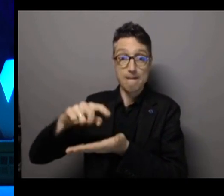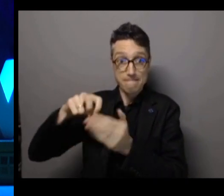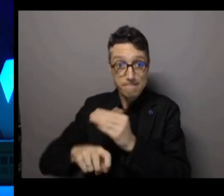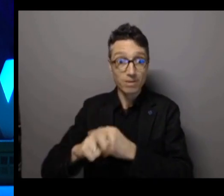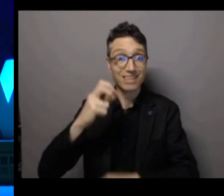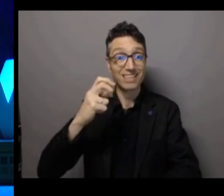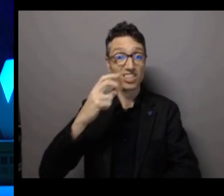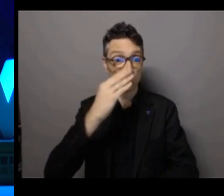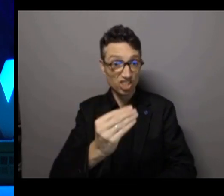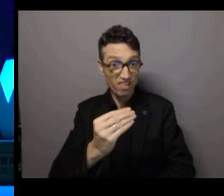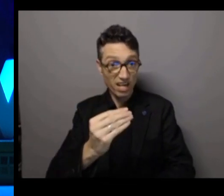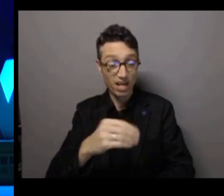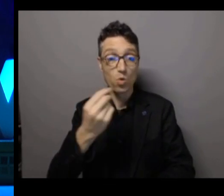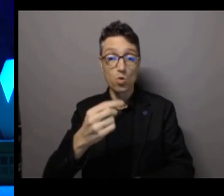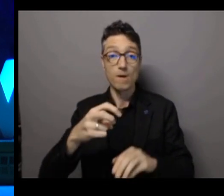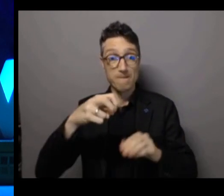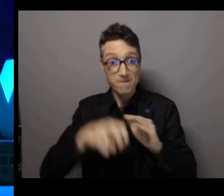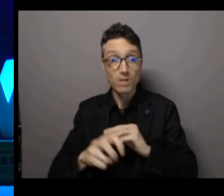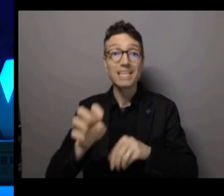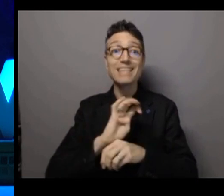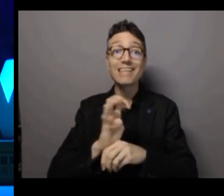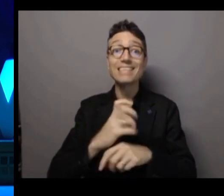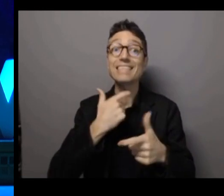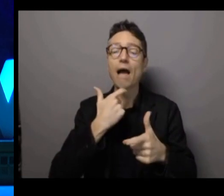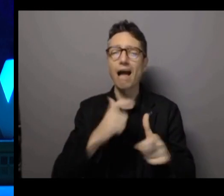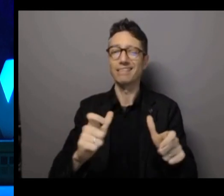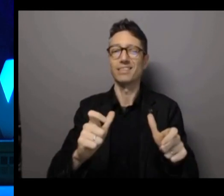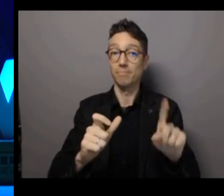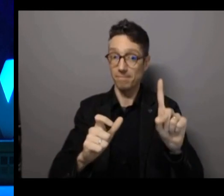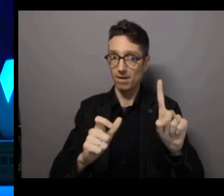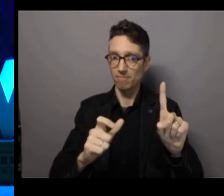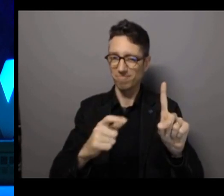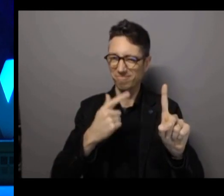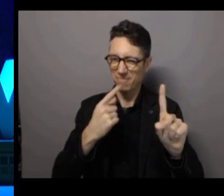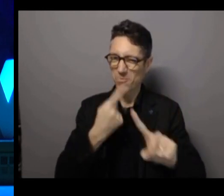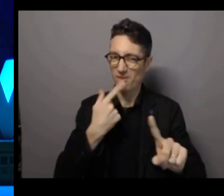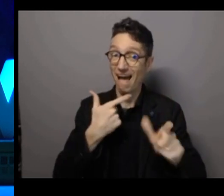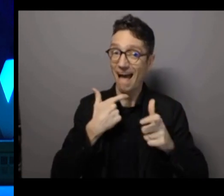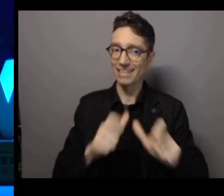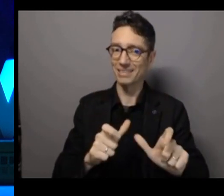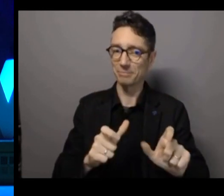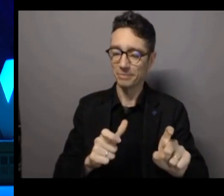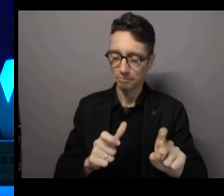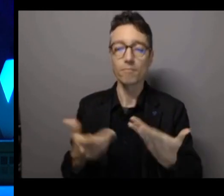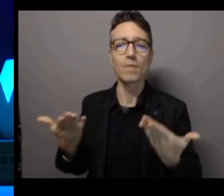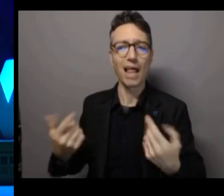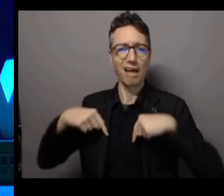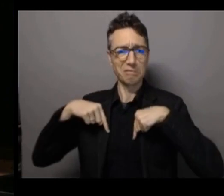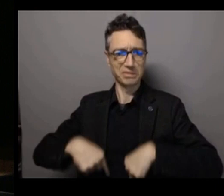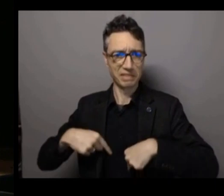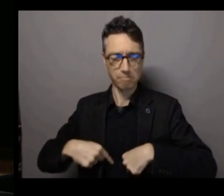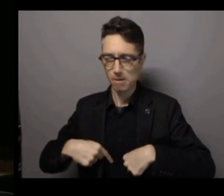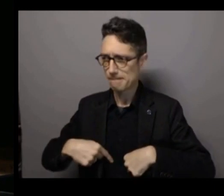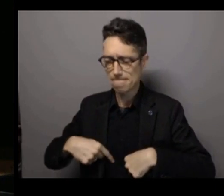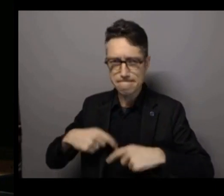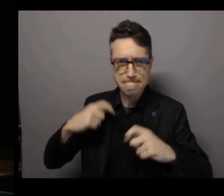taxi accessible. Je dis bien un taxi accessible. Hein, donc, comme vous le savez, le gouvernement est fortement mobilisé sur cette question-là, notamment pendant les